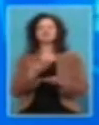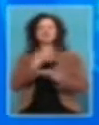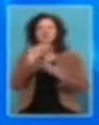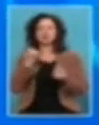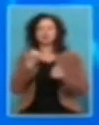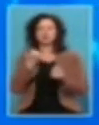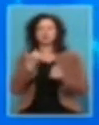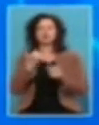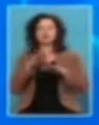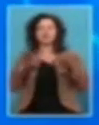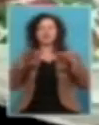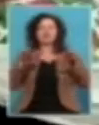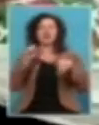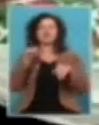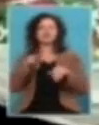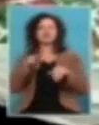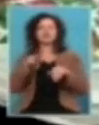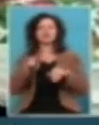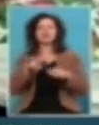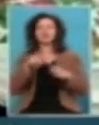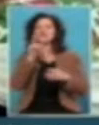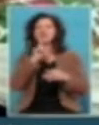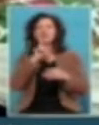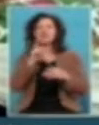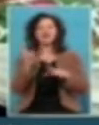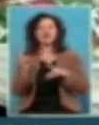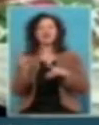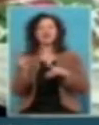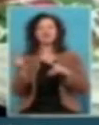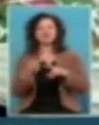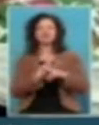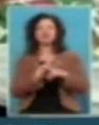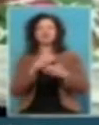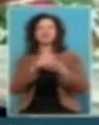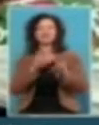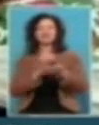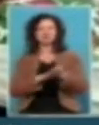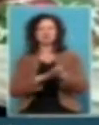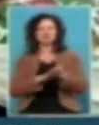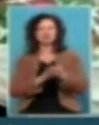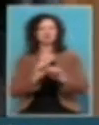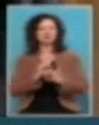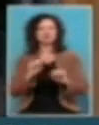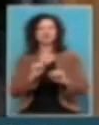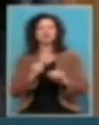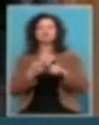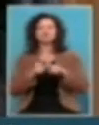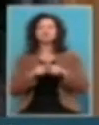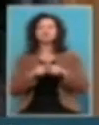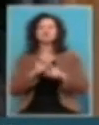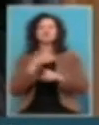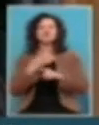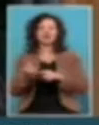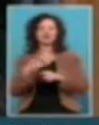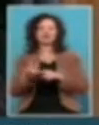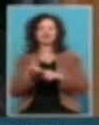брифинг өткізіп түсініктеме берді. Брифингте айтылғандай, денсаулық сақтау министрлігі 2019 жылдың 13 ақпанында жоғарыда атап көрсетілген